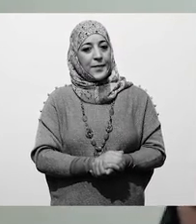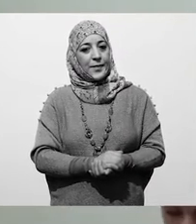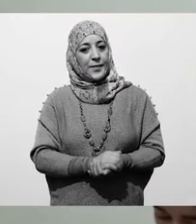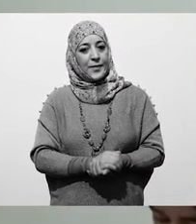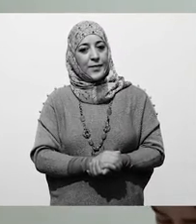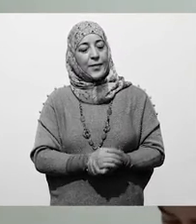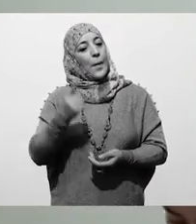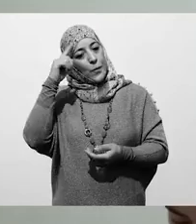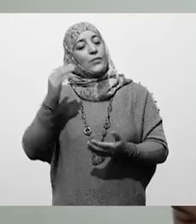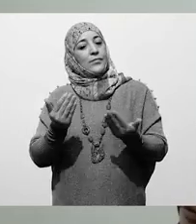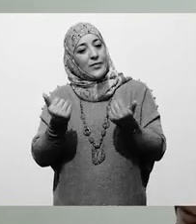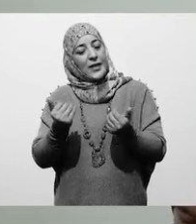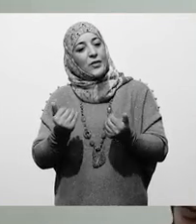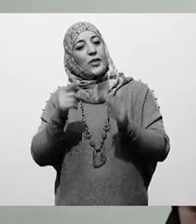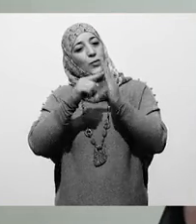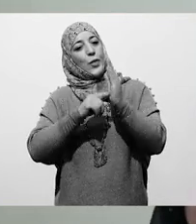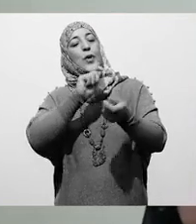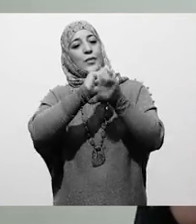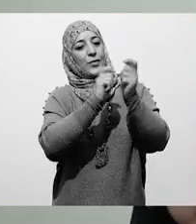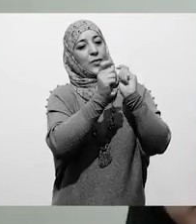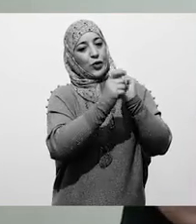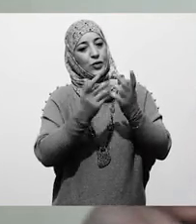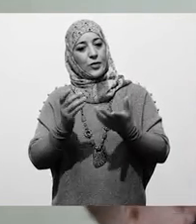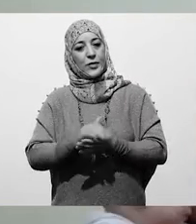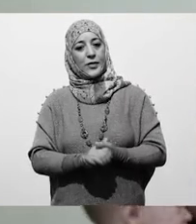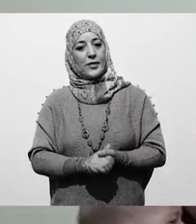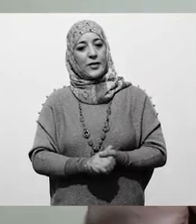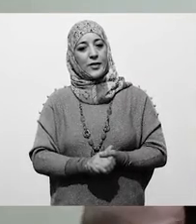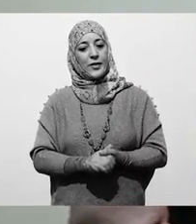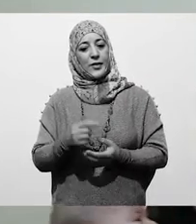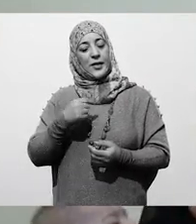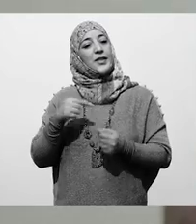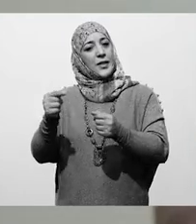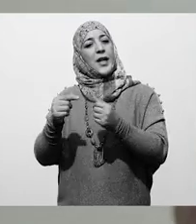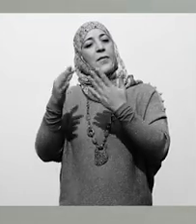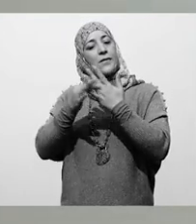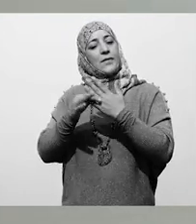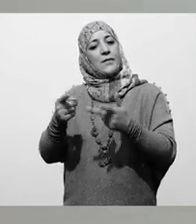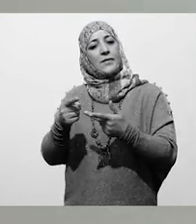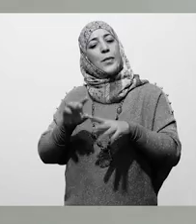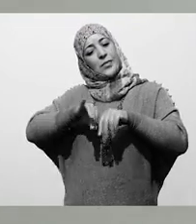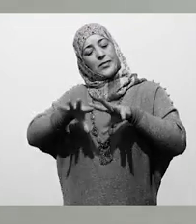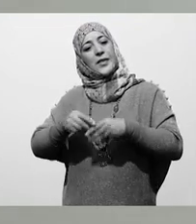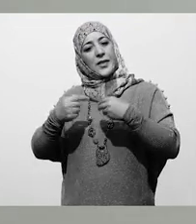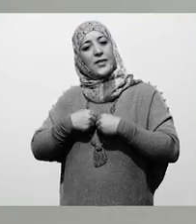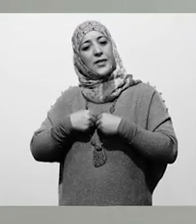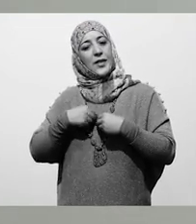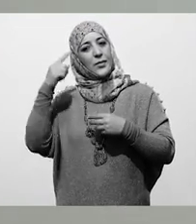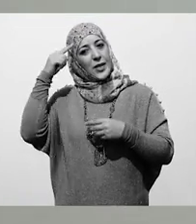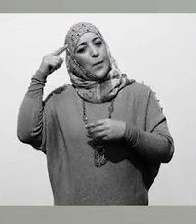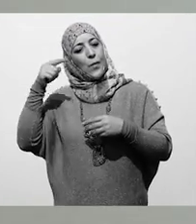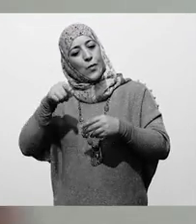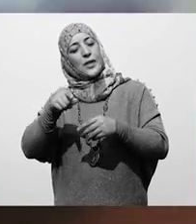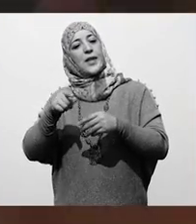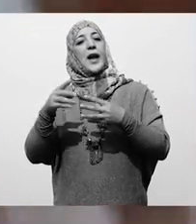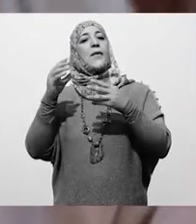Et on attend que les choses se changent, n'est-ce pas? parce que c'est ma cousine, ma femme, c'est ma cousine, alors je